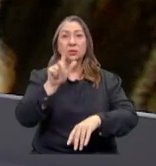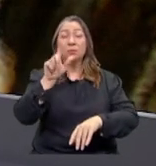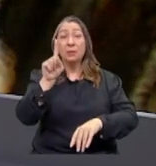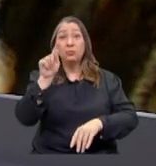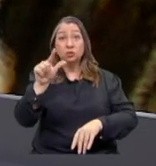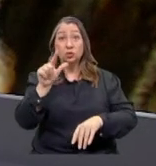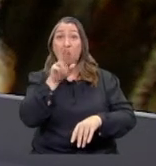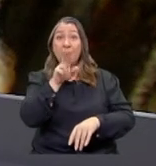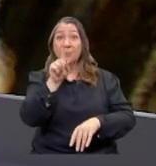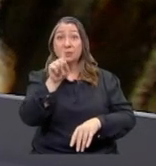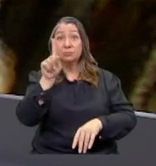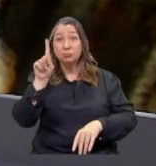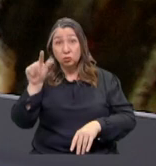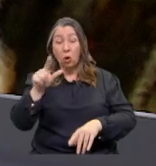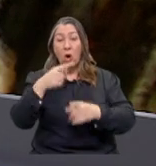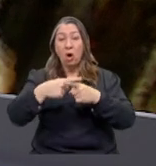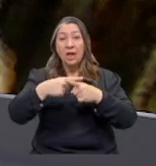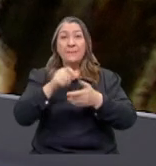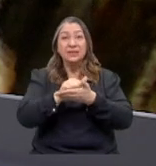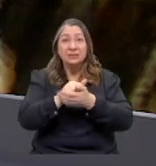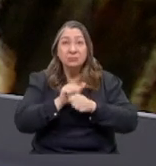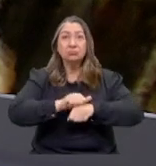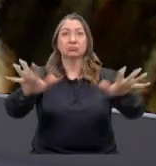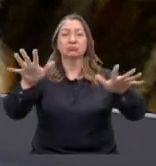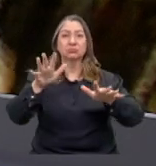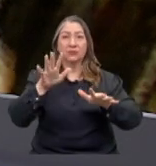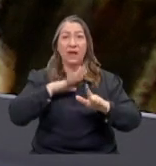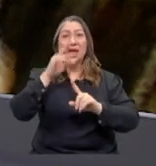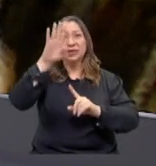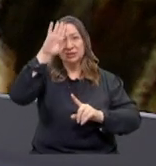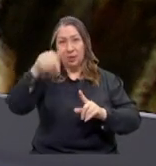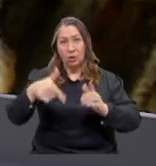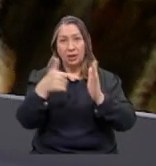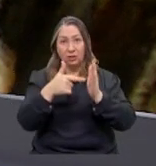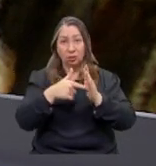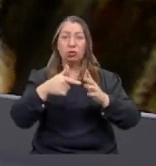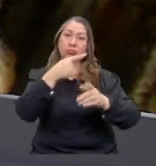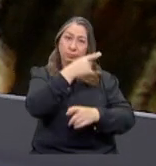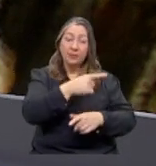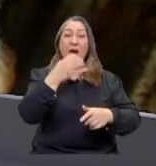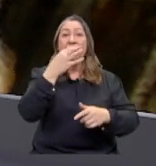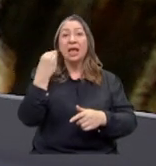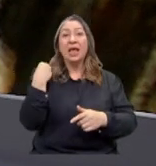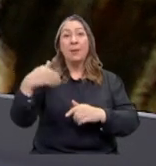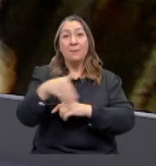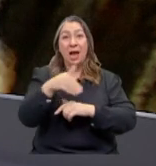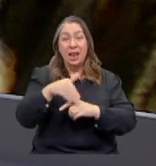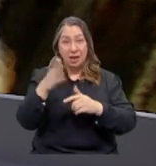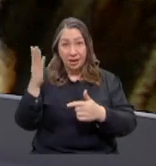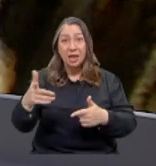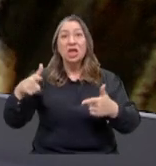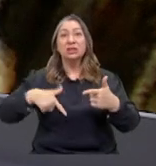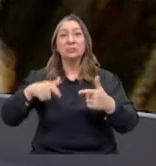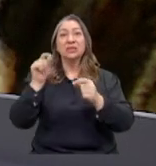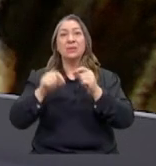13.30'da ortak basın açıklaması yapılacak iller var. İstanbul Kadıköy Rıhtım, Ankara Yeni Mahalle Barınağı,